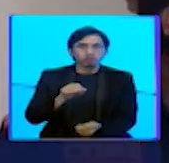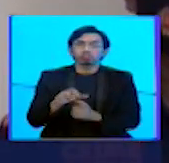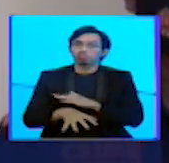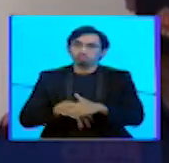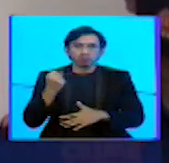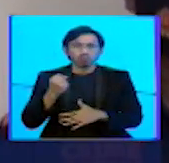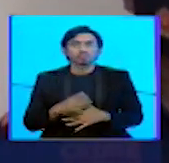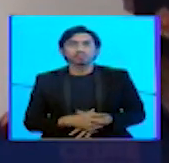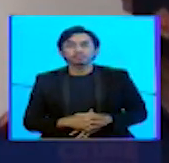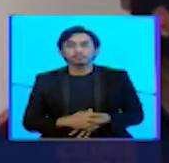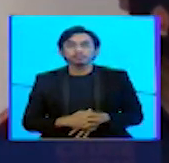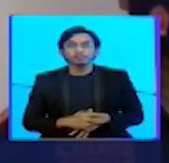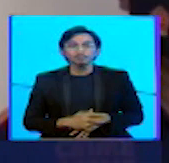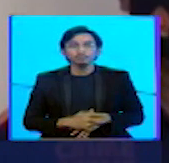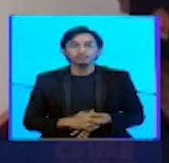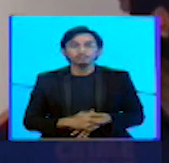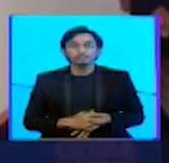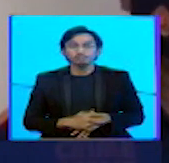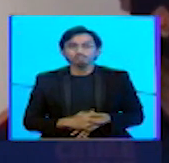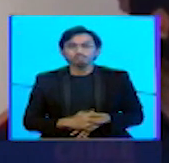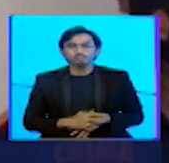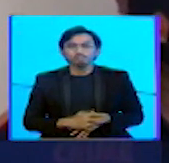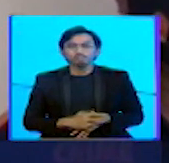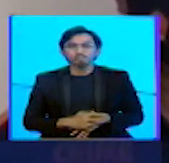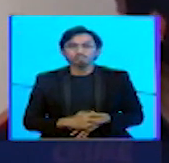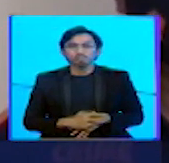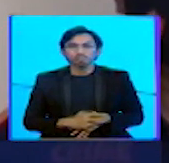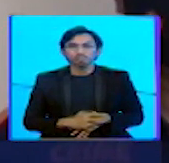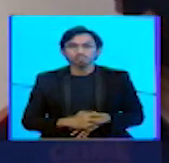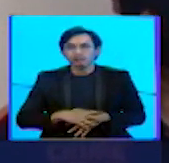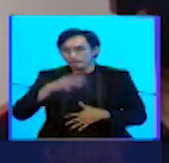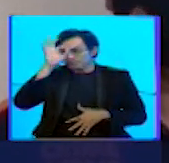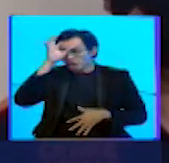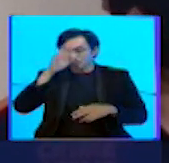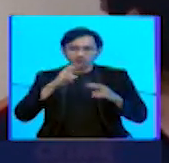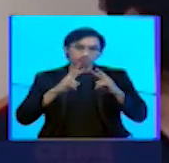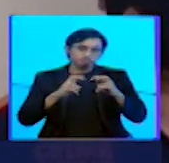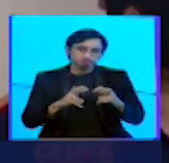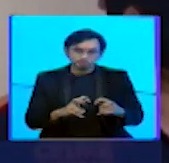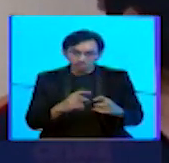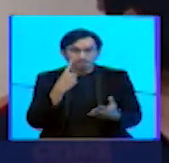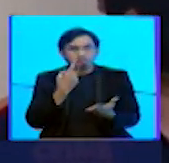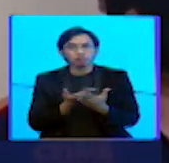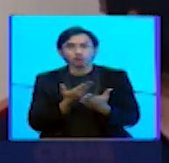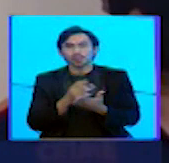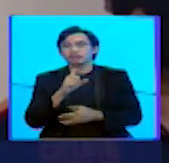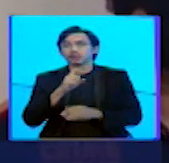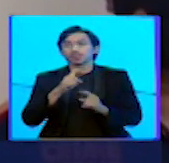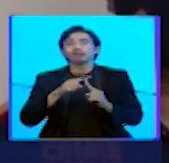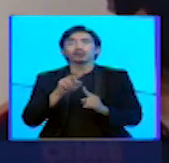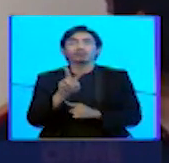fisiknya dikarenakan dari bukti dari petunjuk CCTV sendiri mereka menggunakan dua